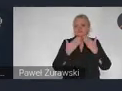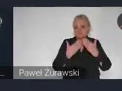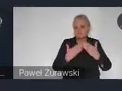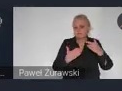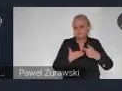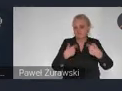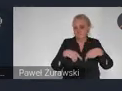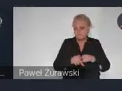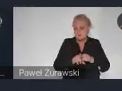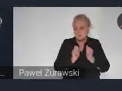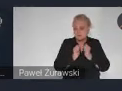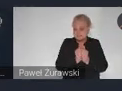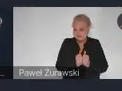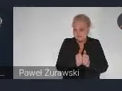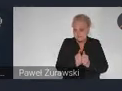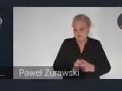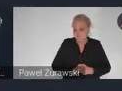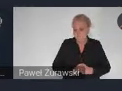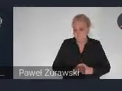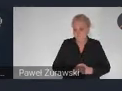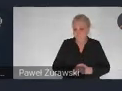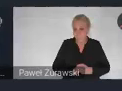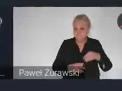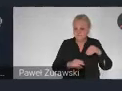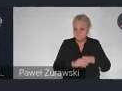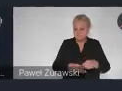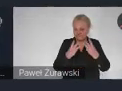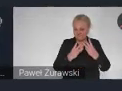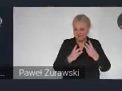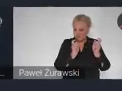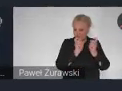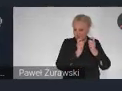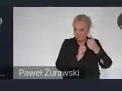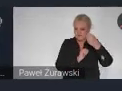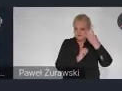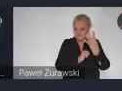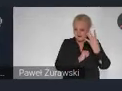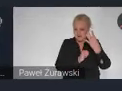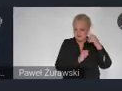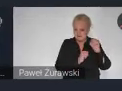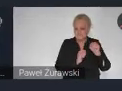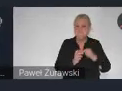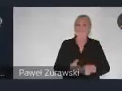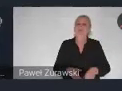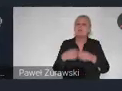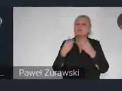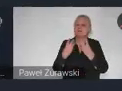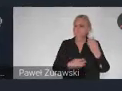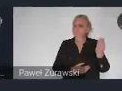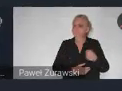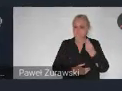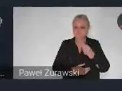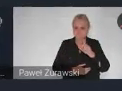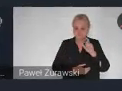realizowanego zadania w ramach priorytetu czwartego co istotne